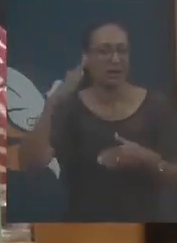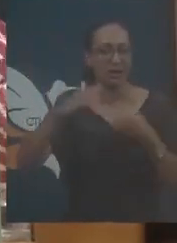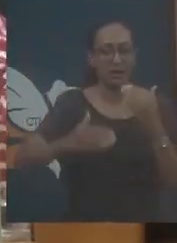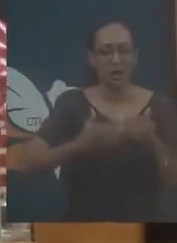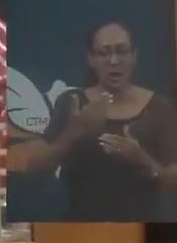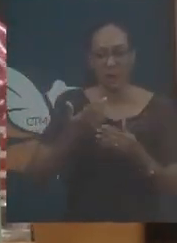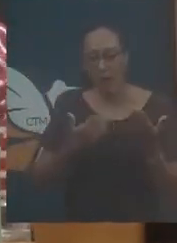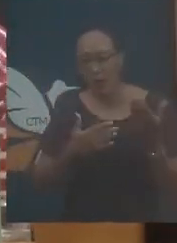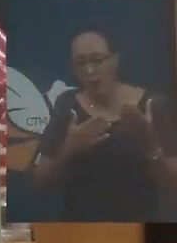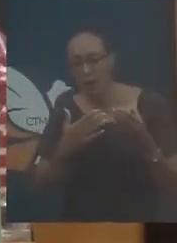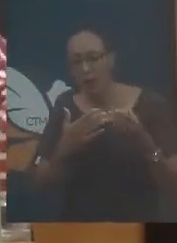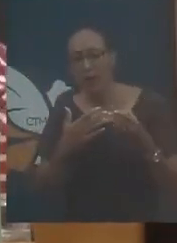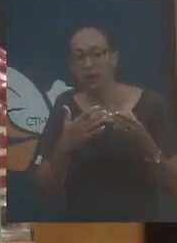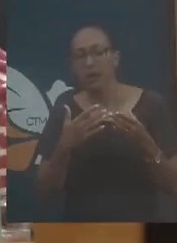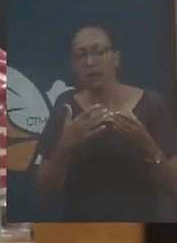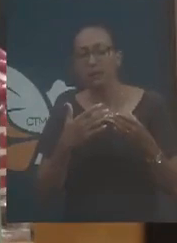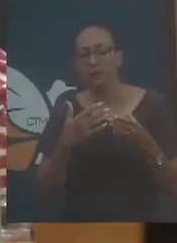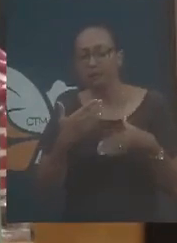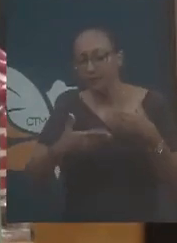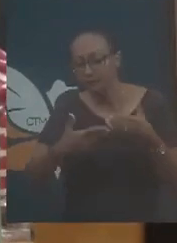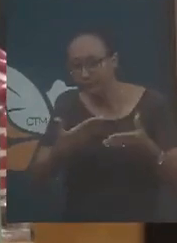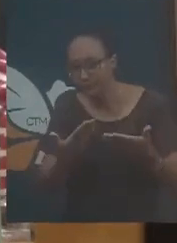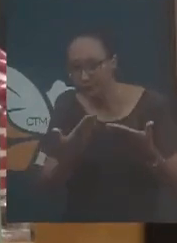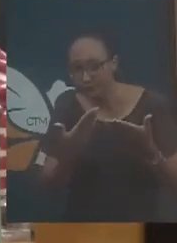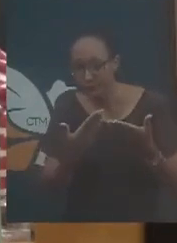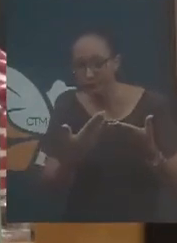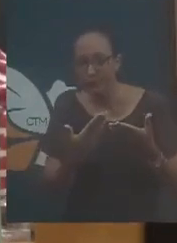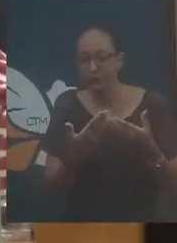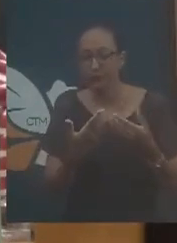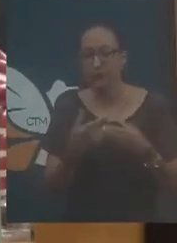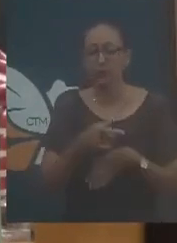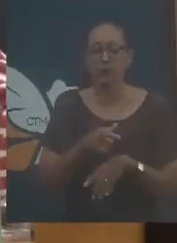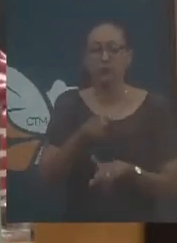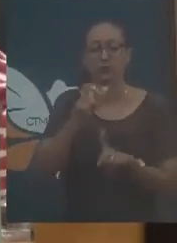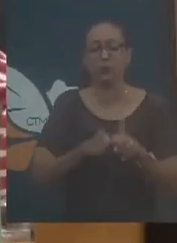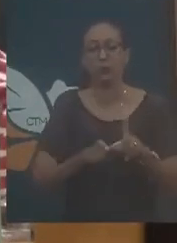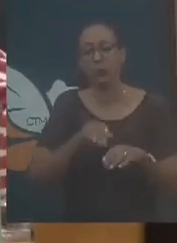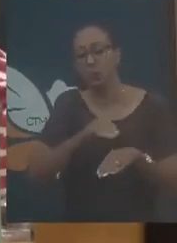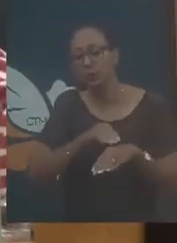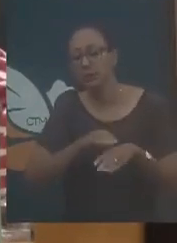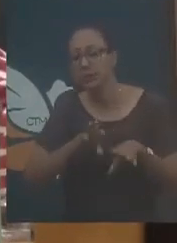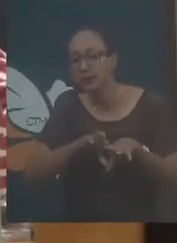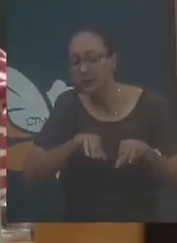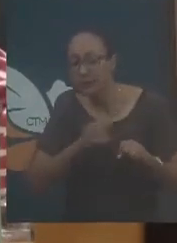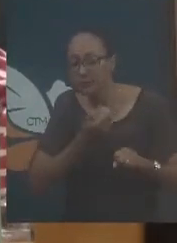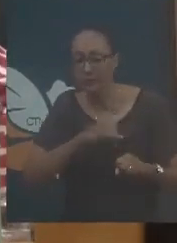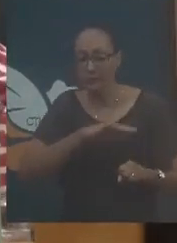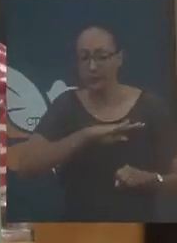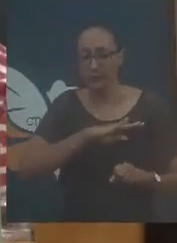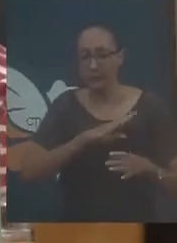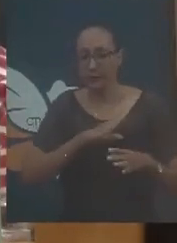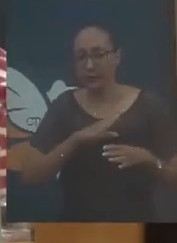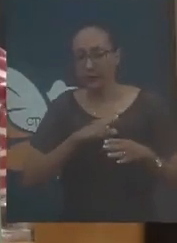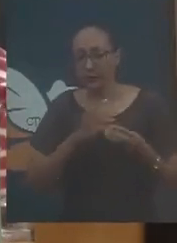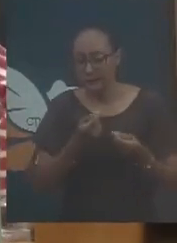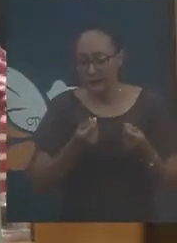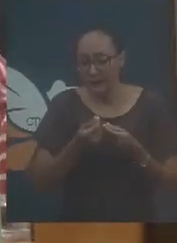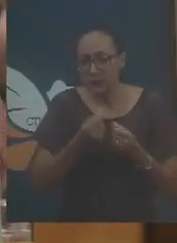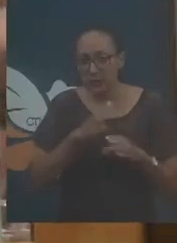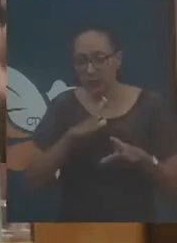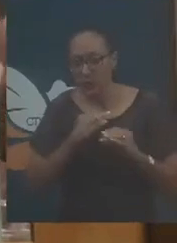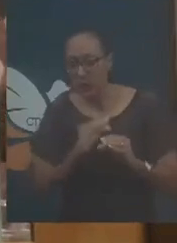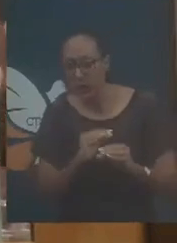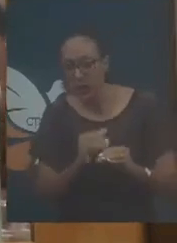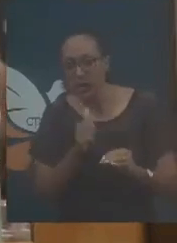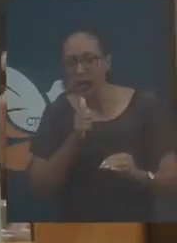lorsque le conseiller exécutif en charge des finances rentre dans le concret, lui-même,